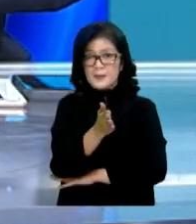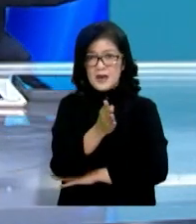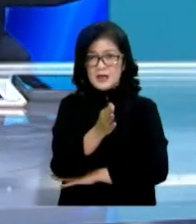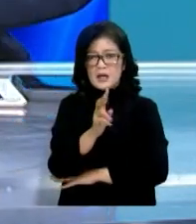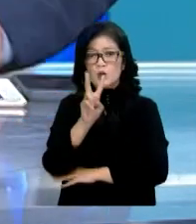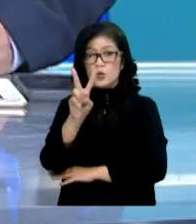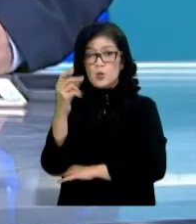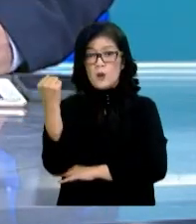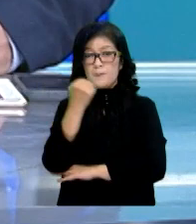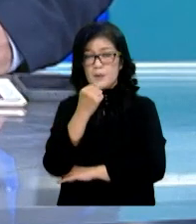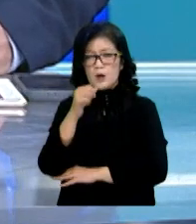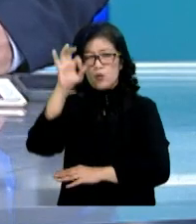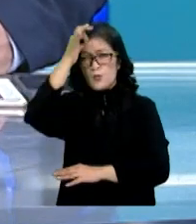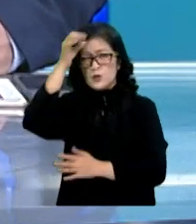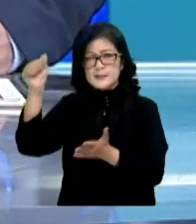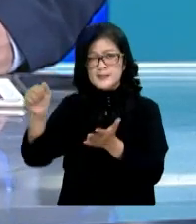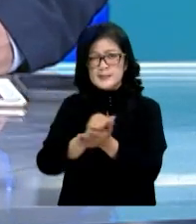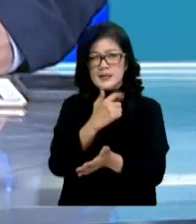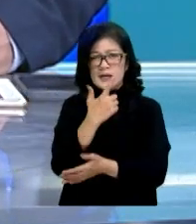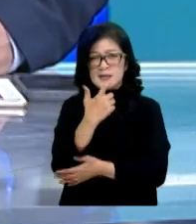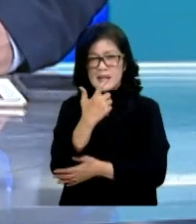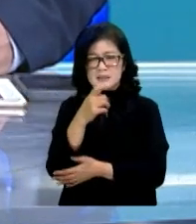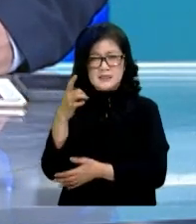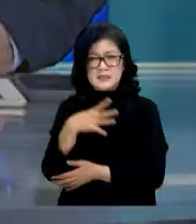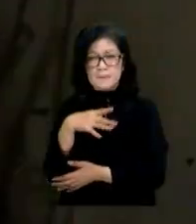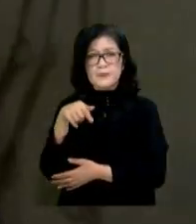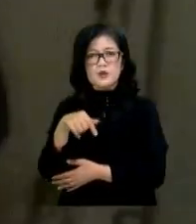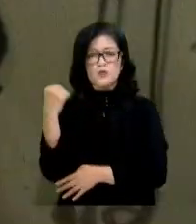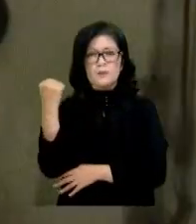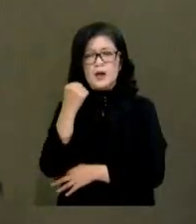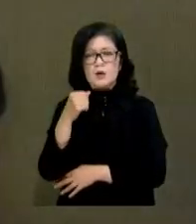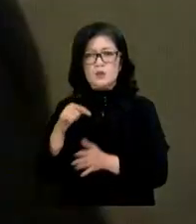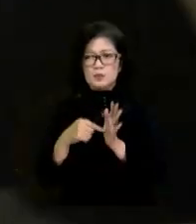tajam yang digunakan pelaku saat beraksi.